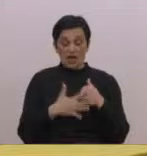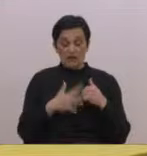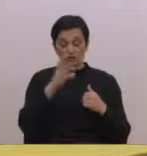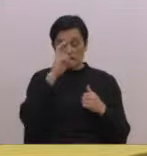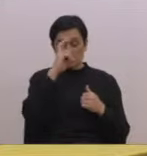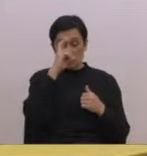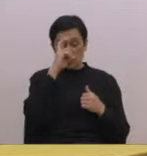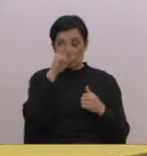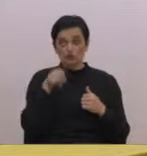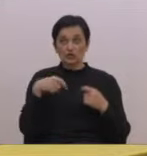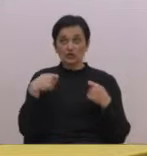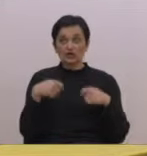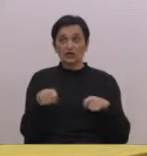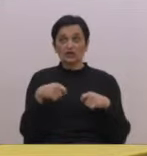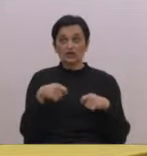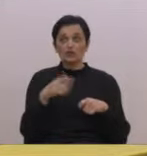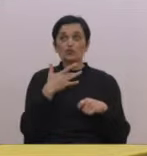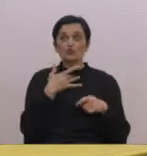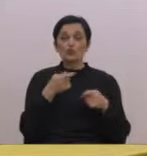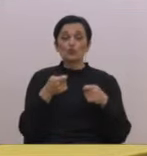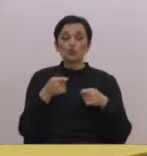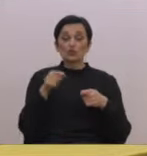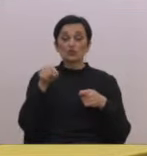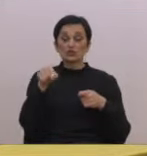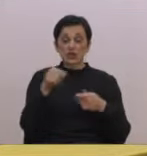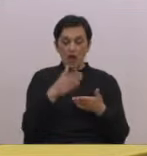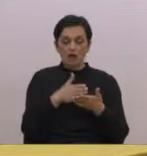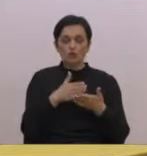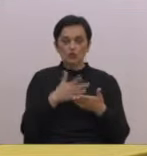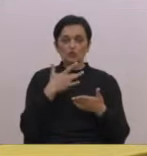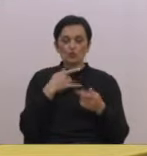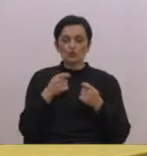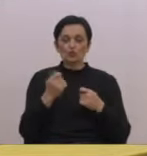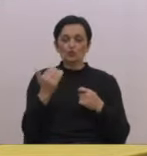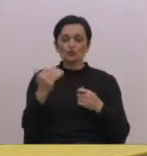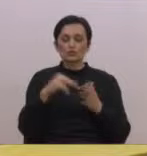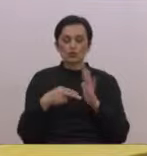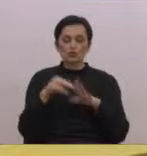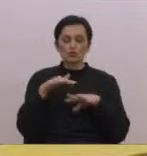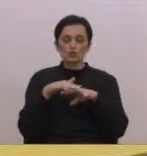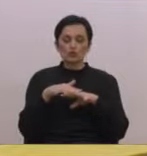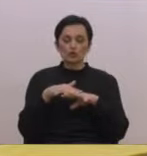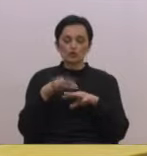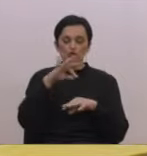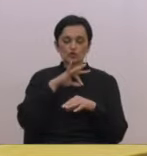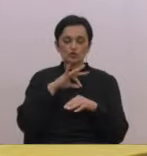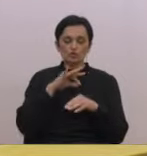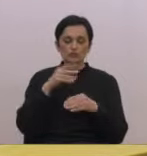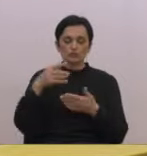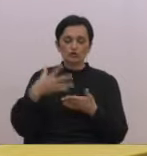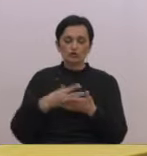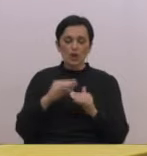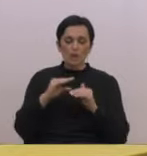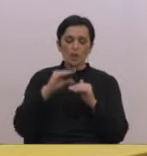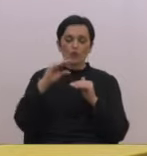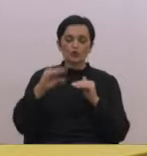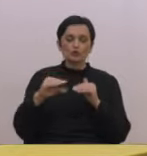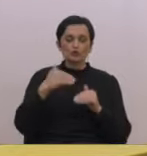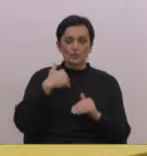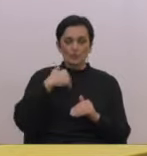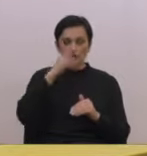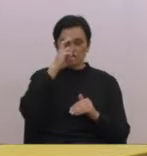Helisupleba. Idis municipalitatea tu arseb, sa se municipalul biuge, ce mi-a zis, ce mi-a zis, ce mi-a